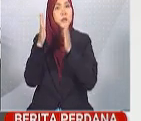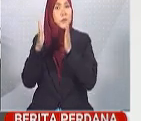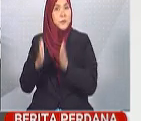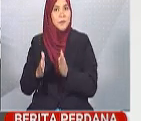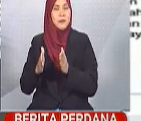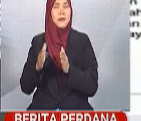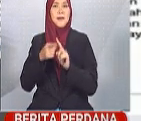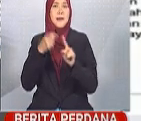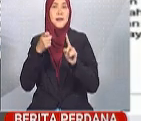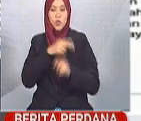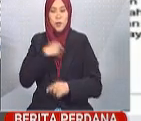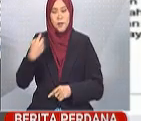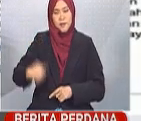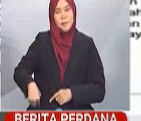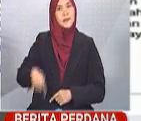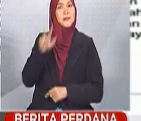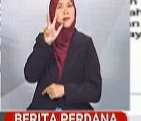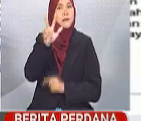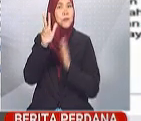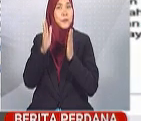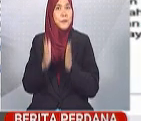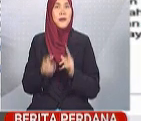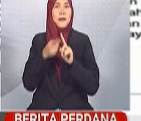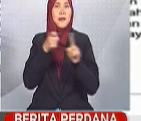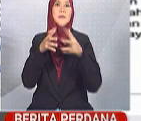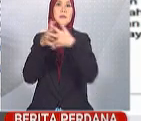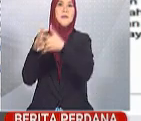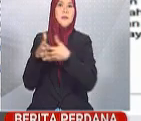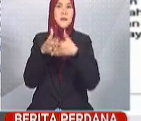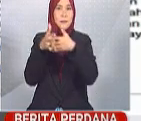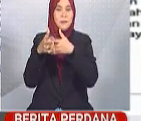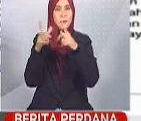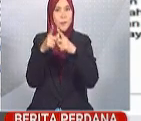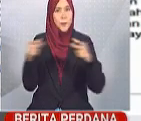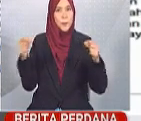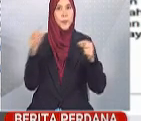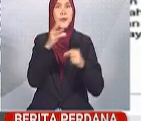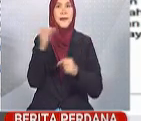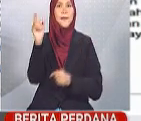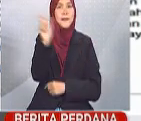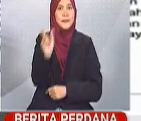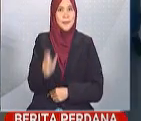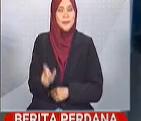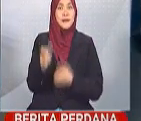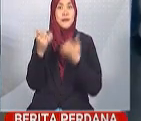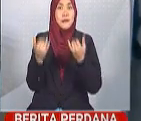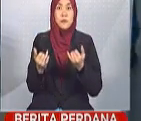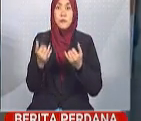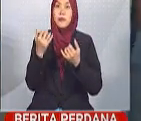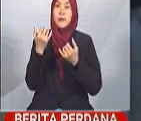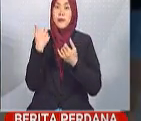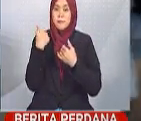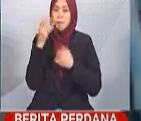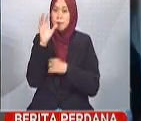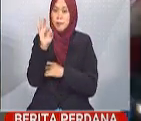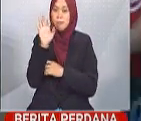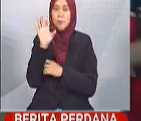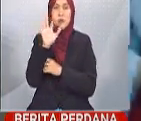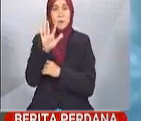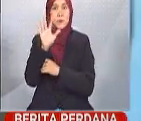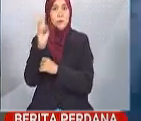orang adalah warga channel dan tiga orang adalah warga Amerika Serikat Jeffrey Italy sehingga kini sebanyak